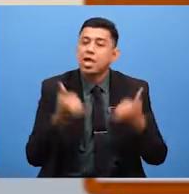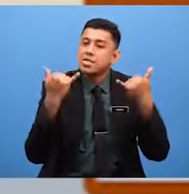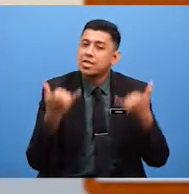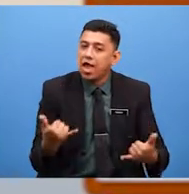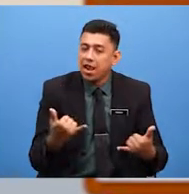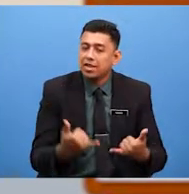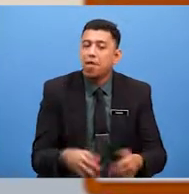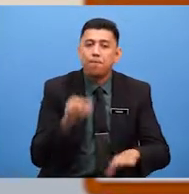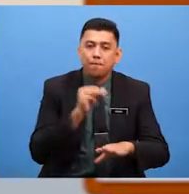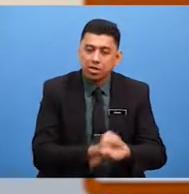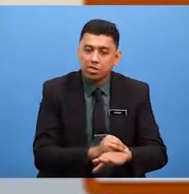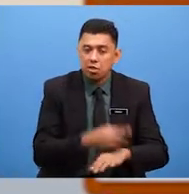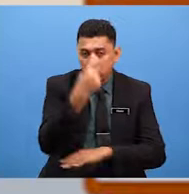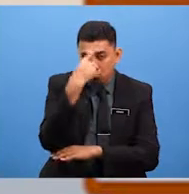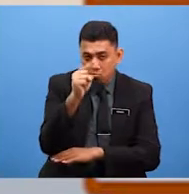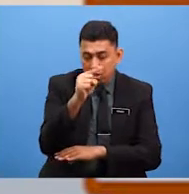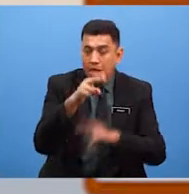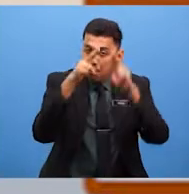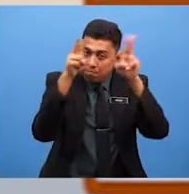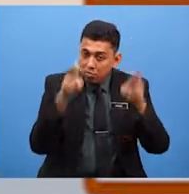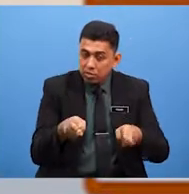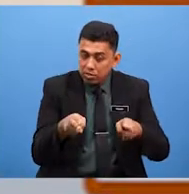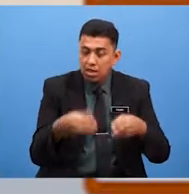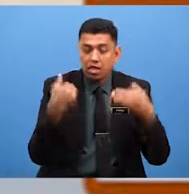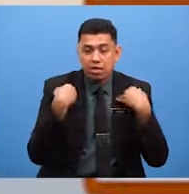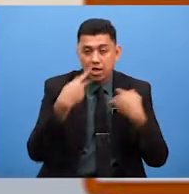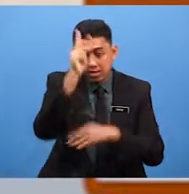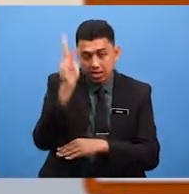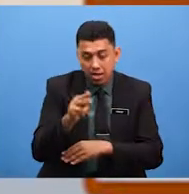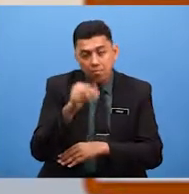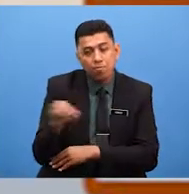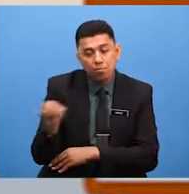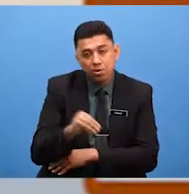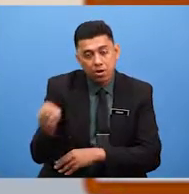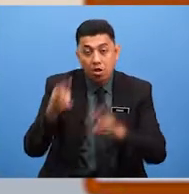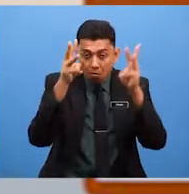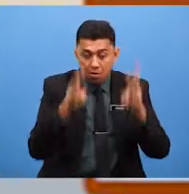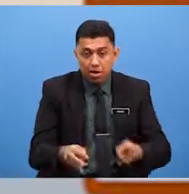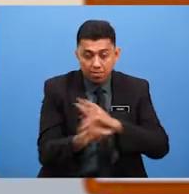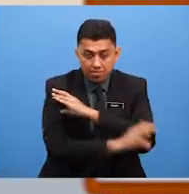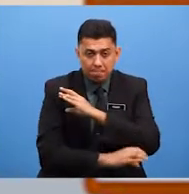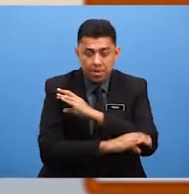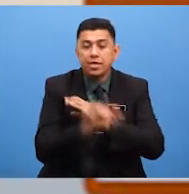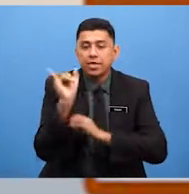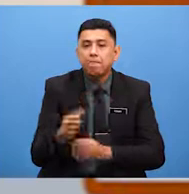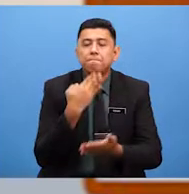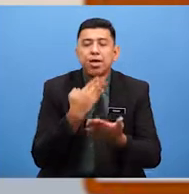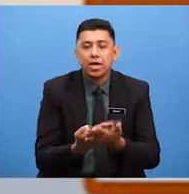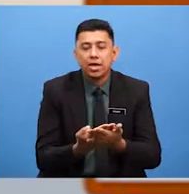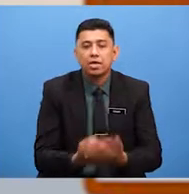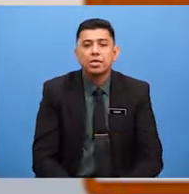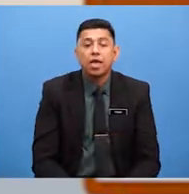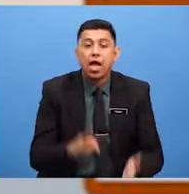Sekarang, masa untuk menguji adakah murid-murid warga negara yang baik.